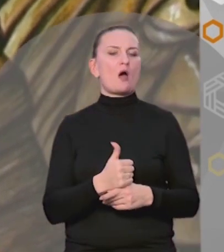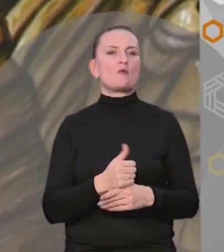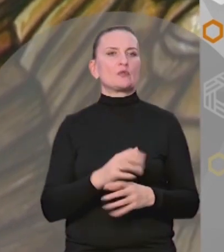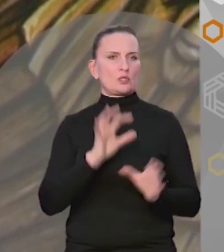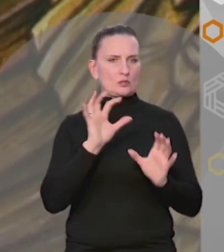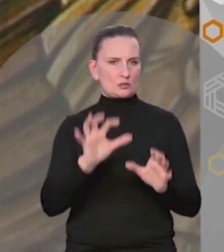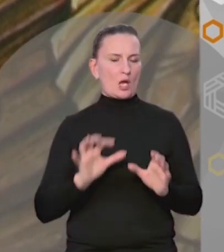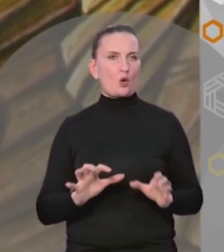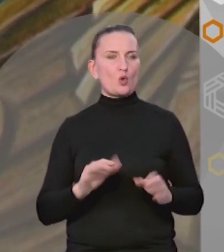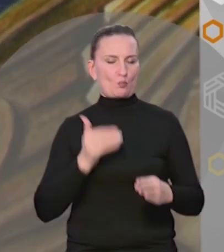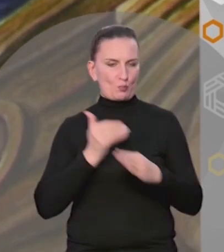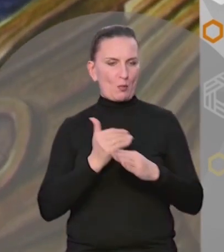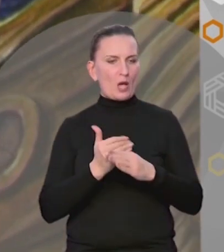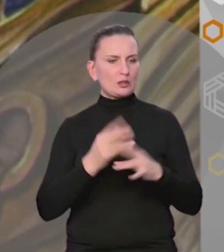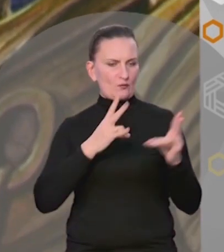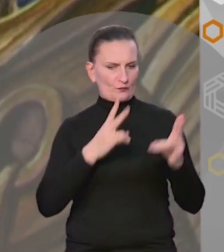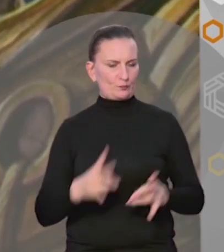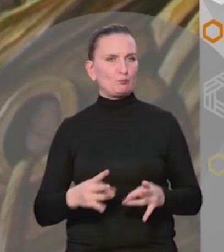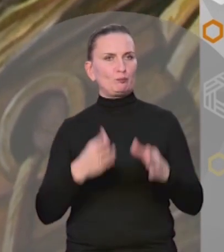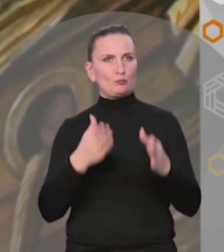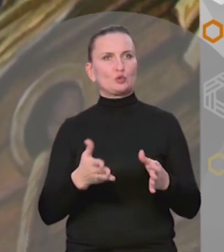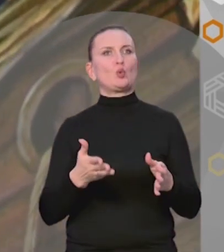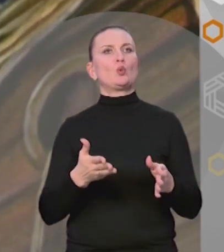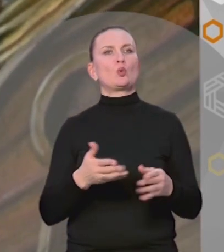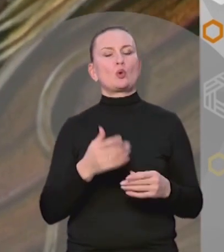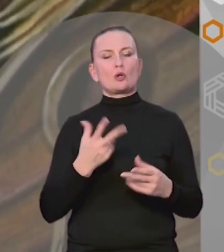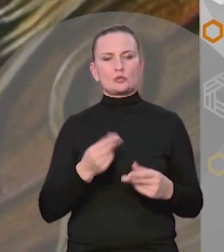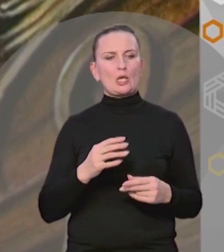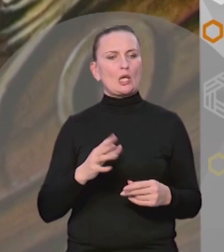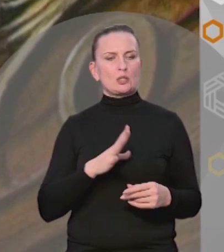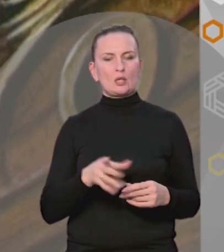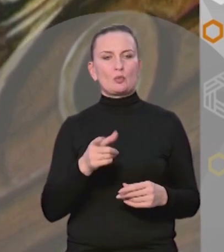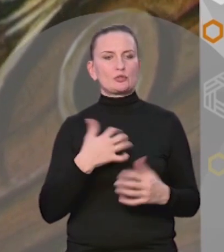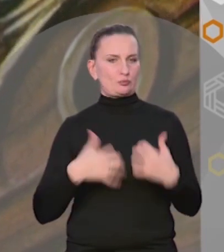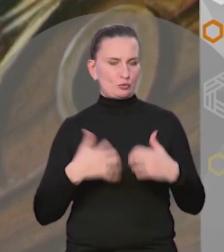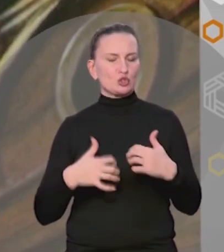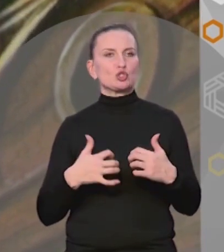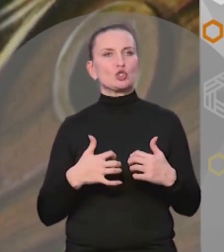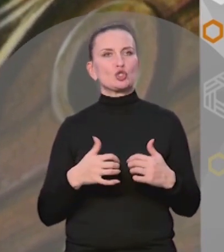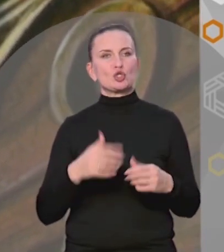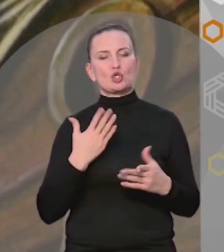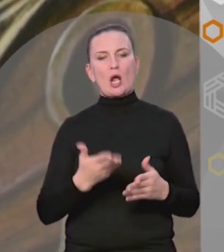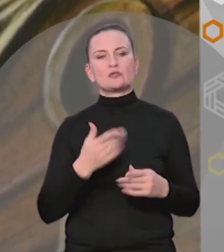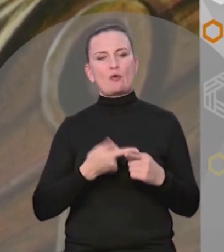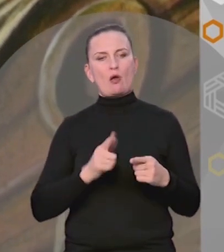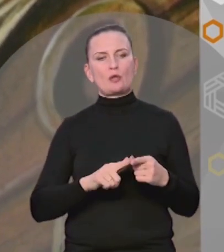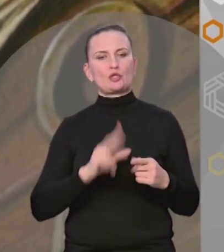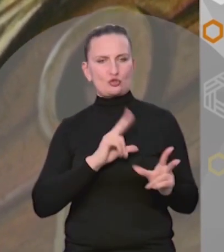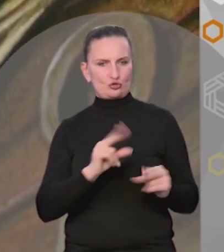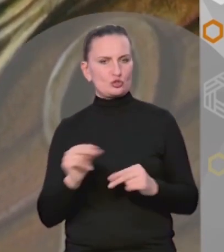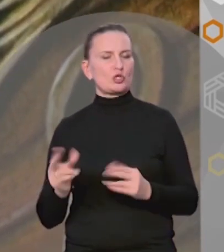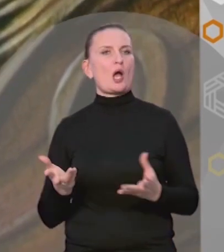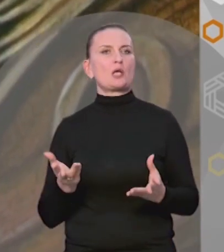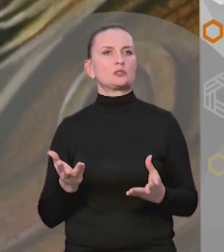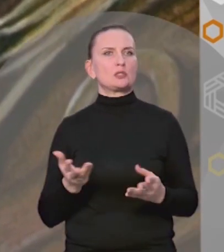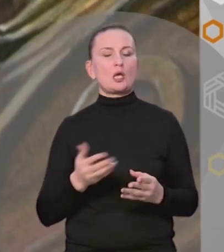– помоги попавшему в беду. Где бы ты ни был, спеши. Разве это не